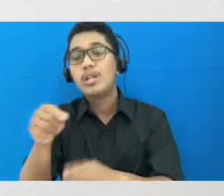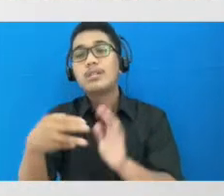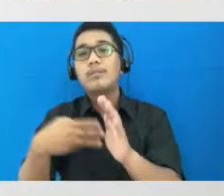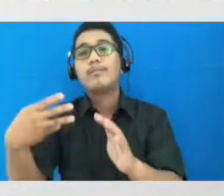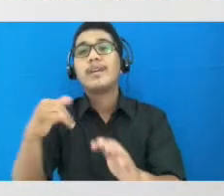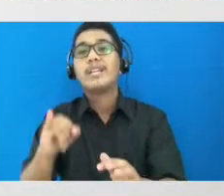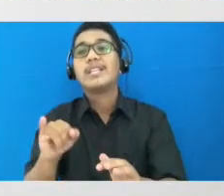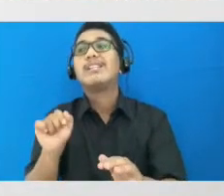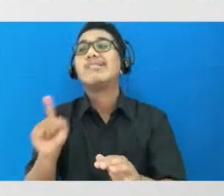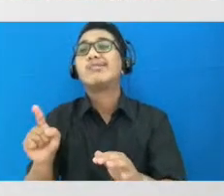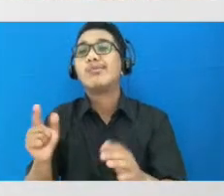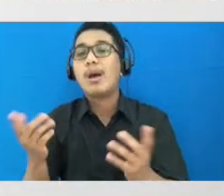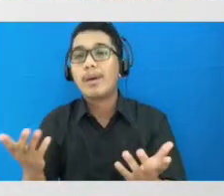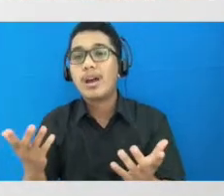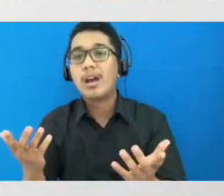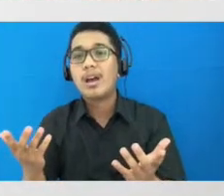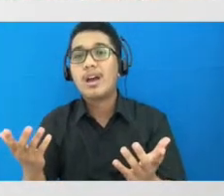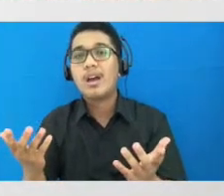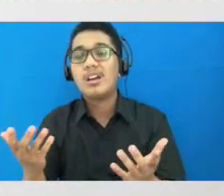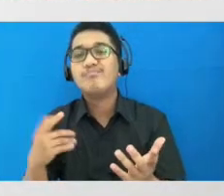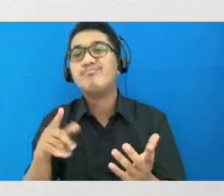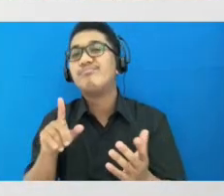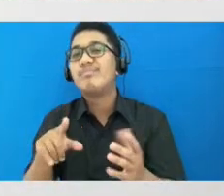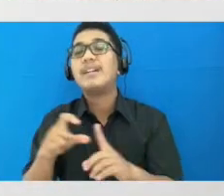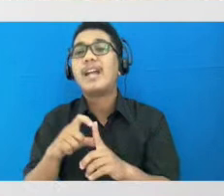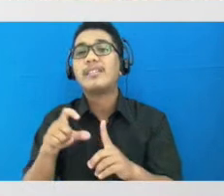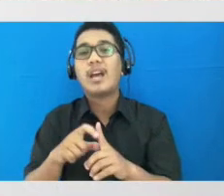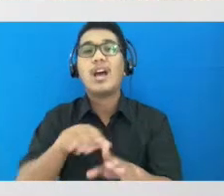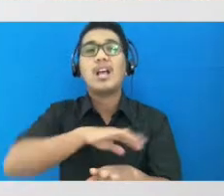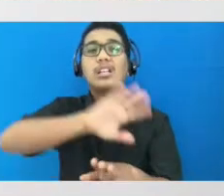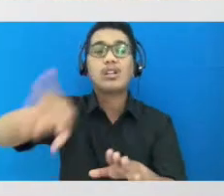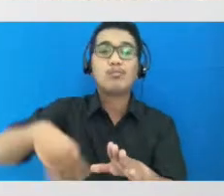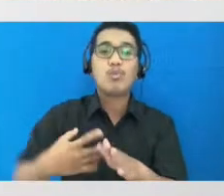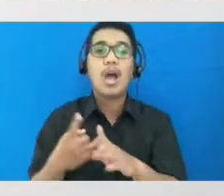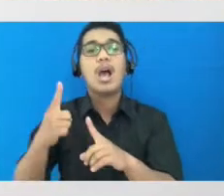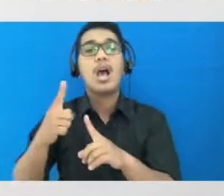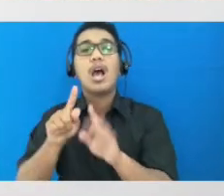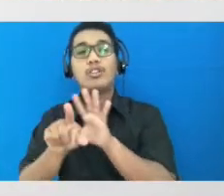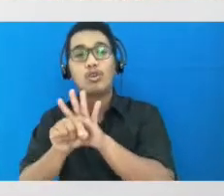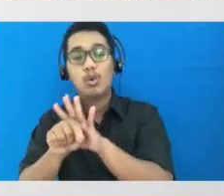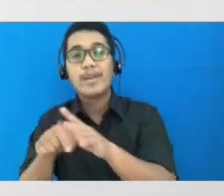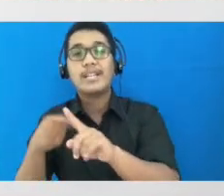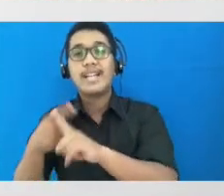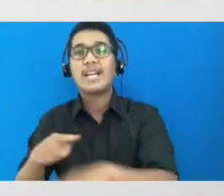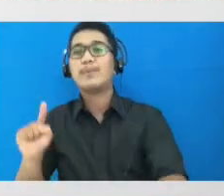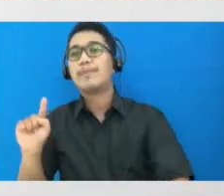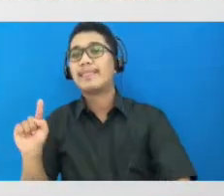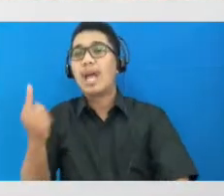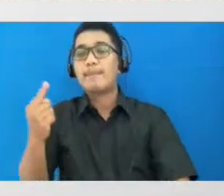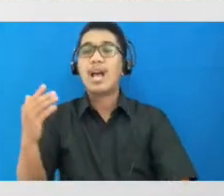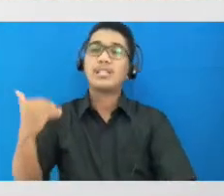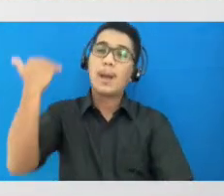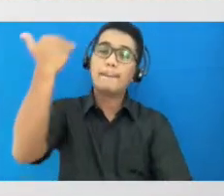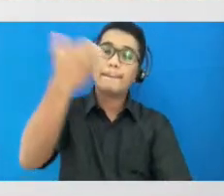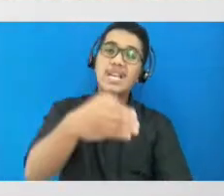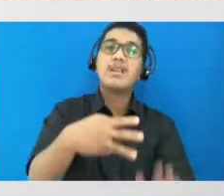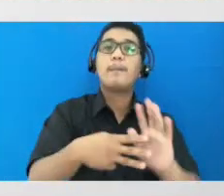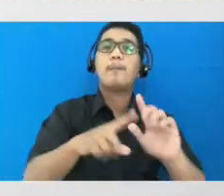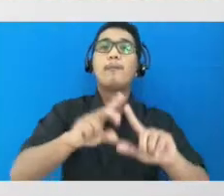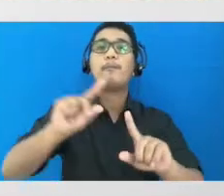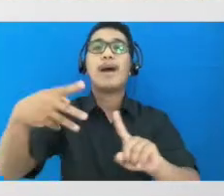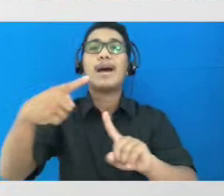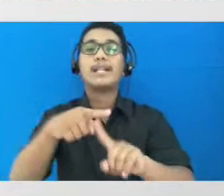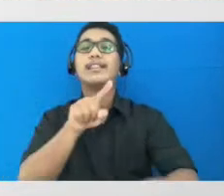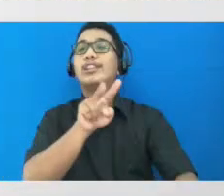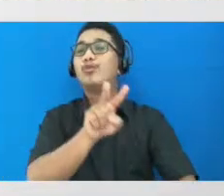besar adalah seluruh pengguna Tokopedia dari awal sampai bulan Maret 2020.